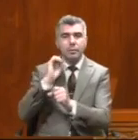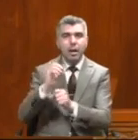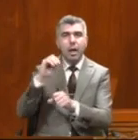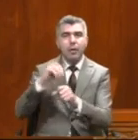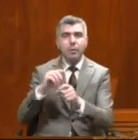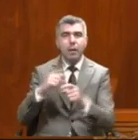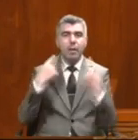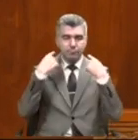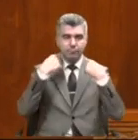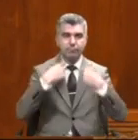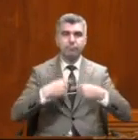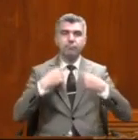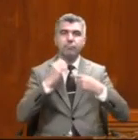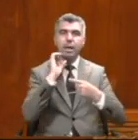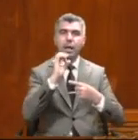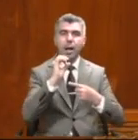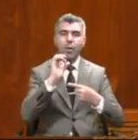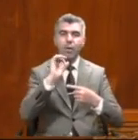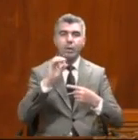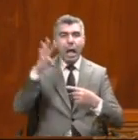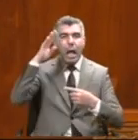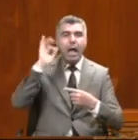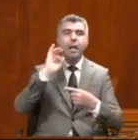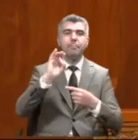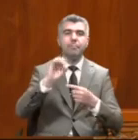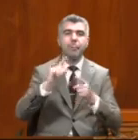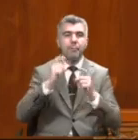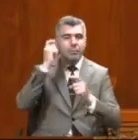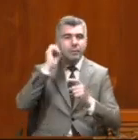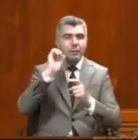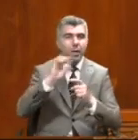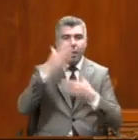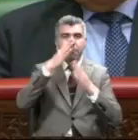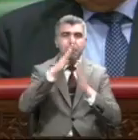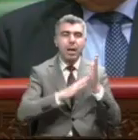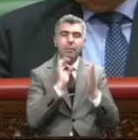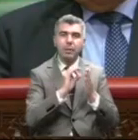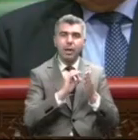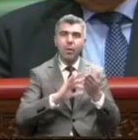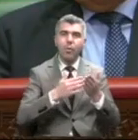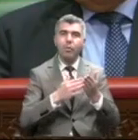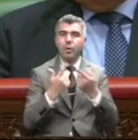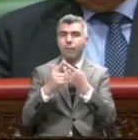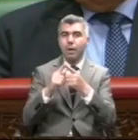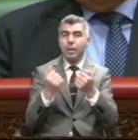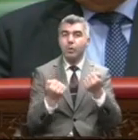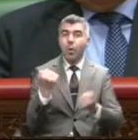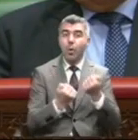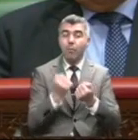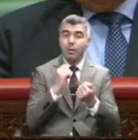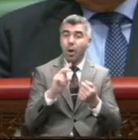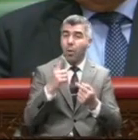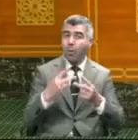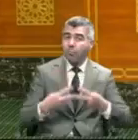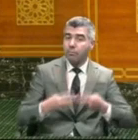الكفاءه الفكريه الحلم ديالو هو يصنعها في المغرب سياره فاخره اللي غتمشي تستنافس اعظم سياره